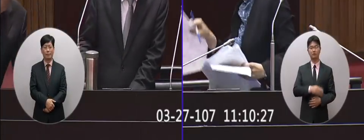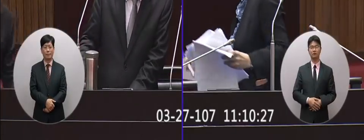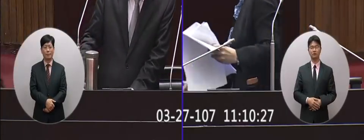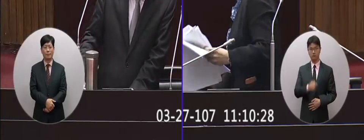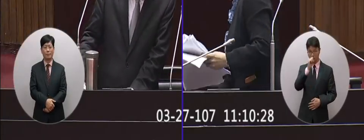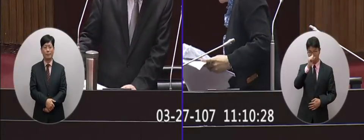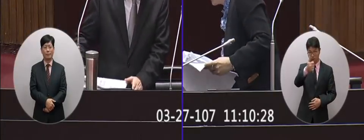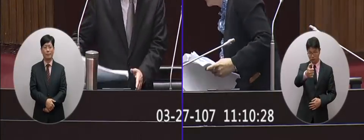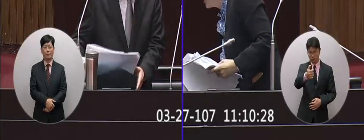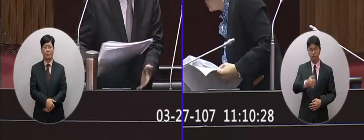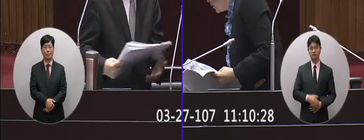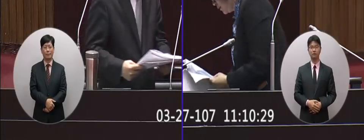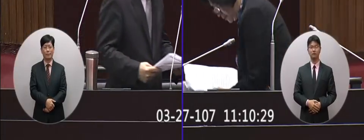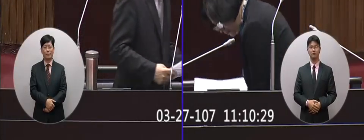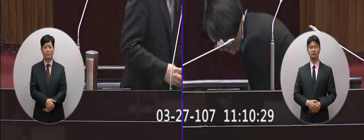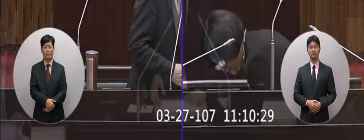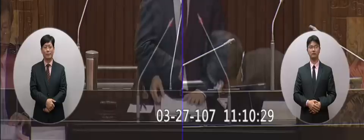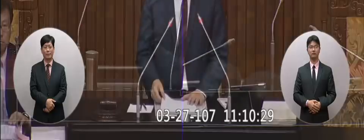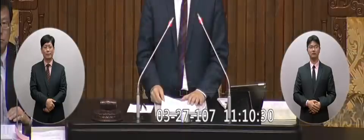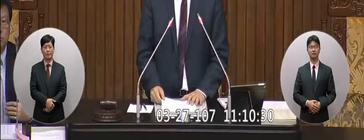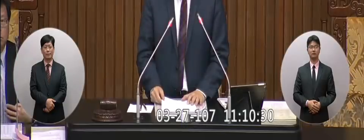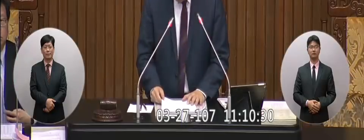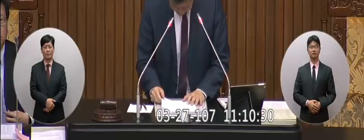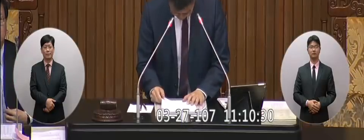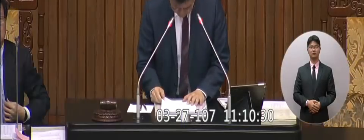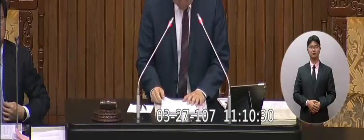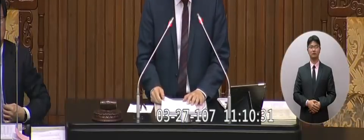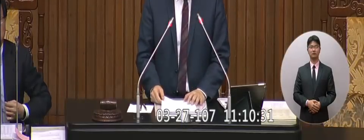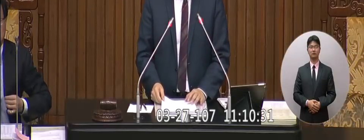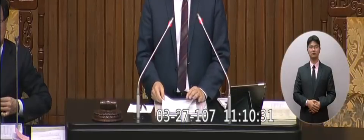好，谢谢，谢谢。